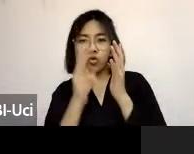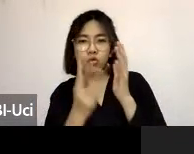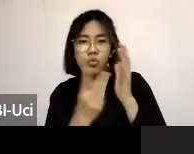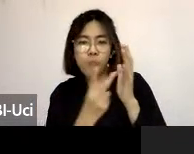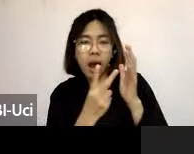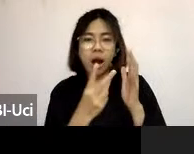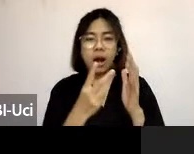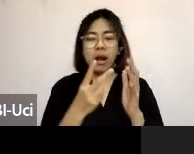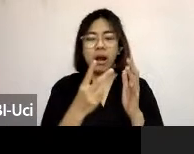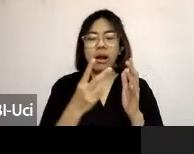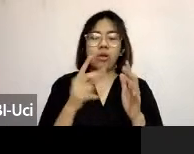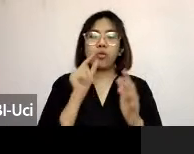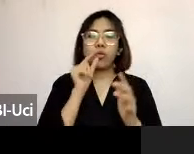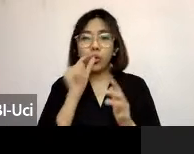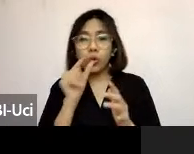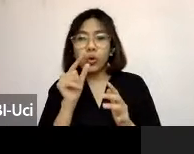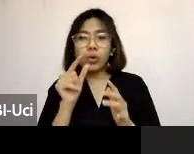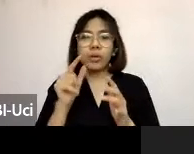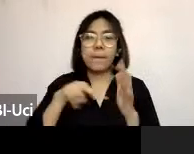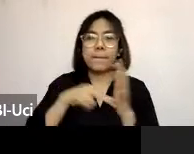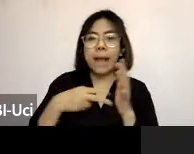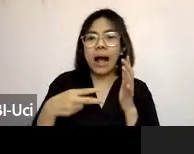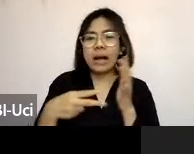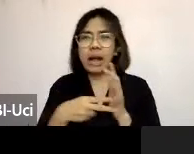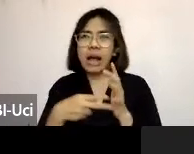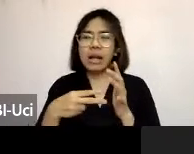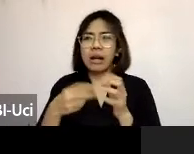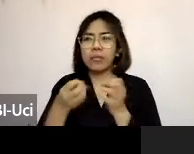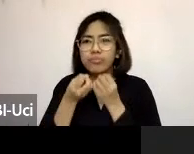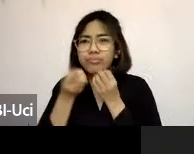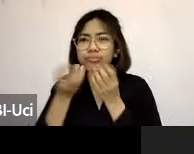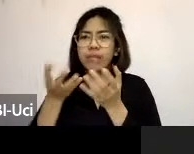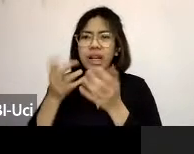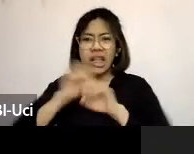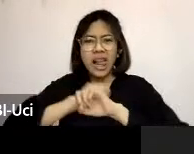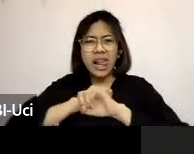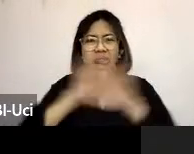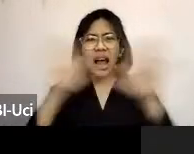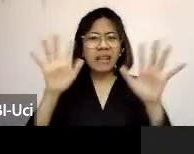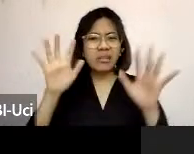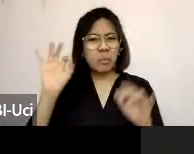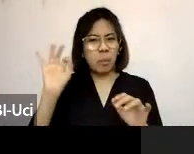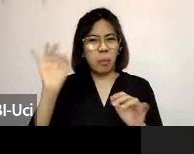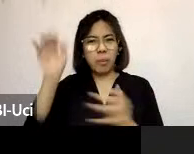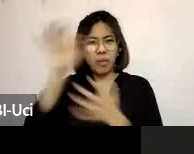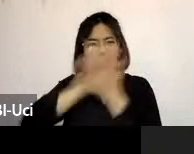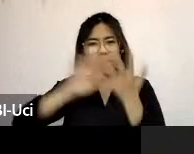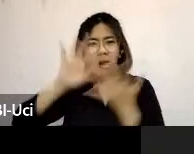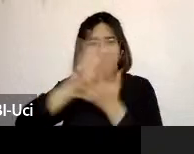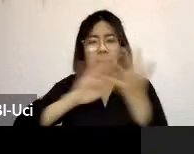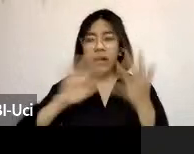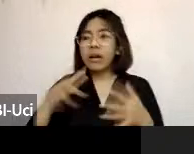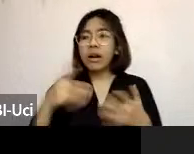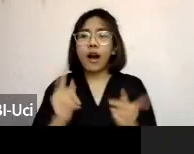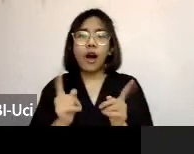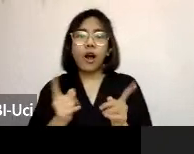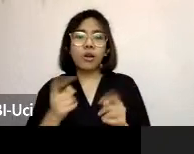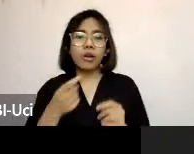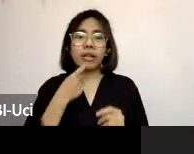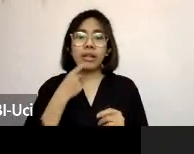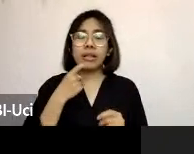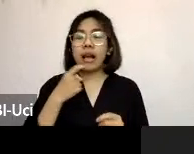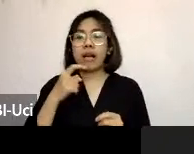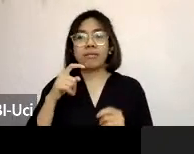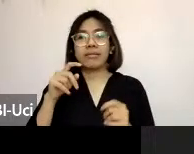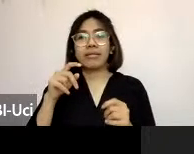untuk menyampaikan makna yang sangat ambigu dan kalau kita apa ya membicarakan tentang ambiguitas